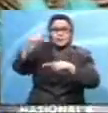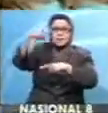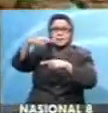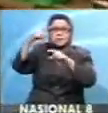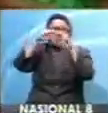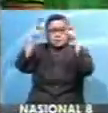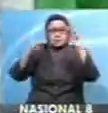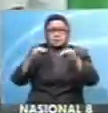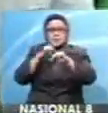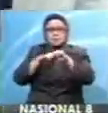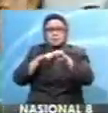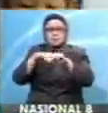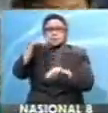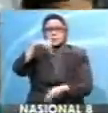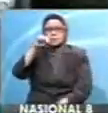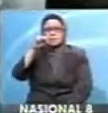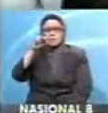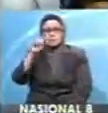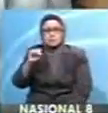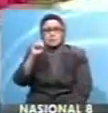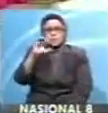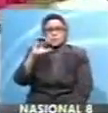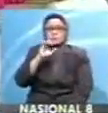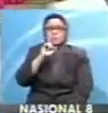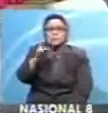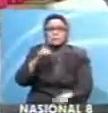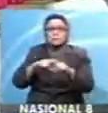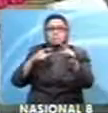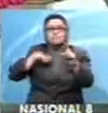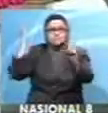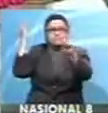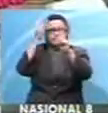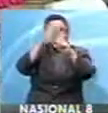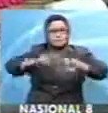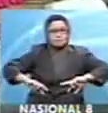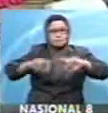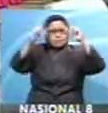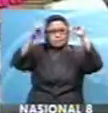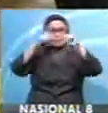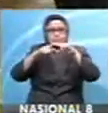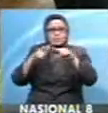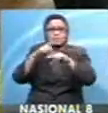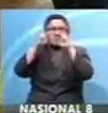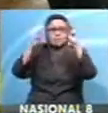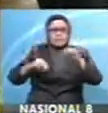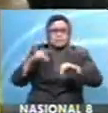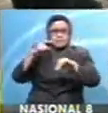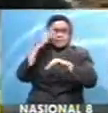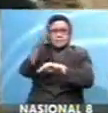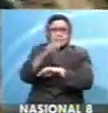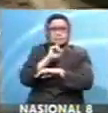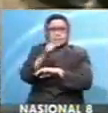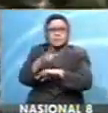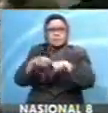pkns FC nekat untuk kembali ke Kancah Liga Ini musim depan ia elevation yang diberi kepercayaan dalam